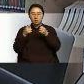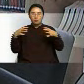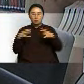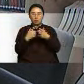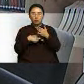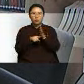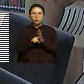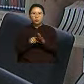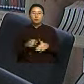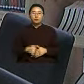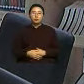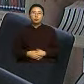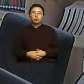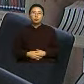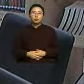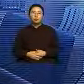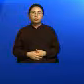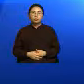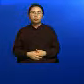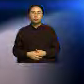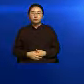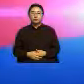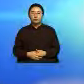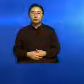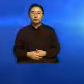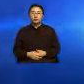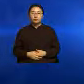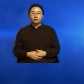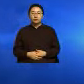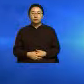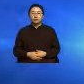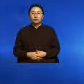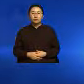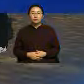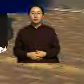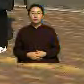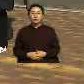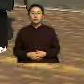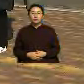위해서입니다 김정필 기자의 보돕니다 아